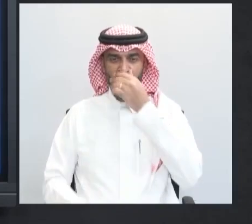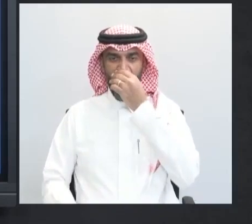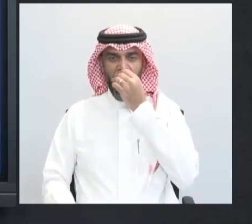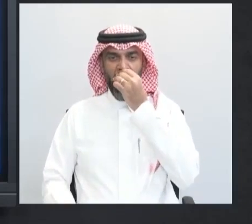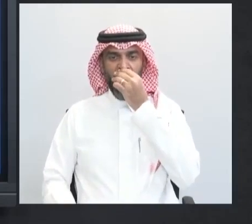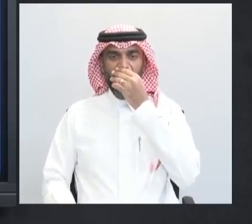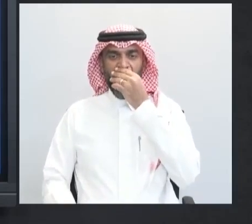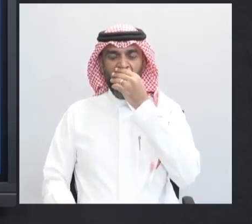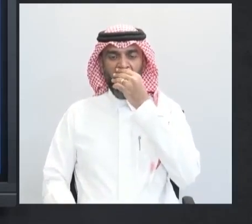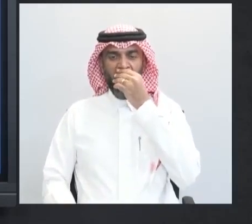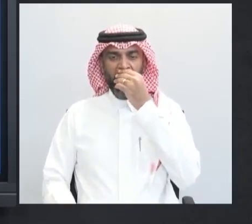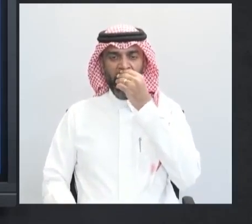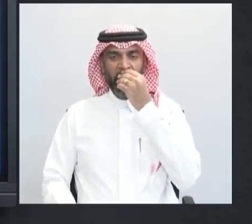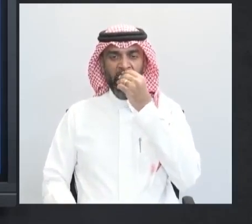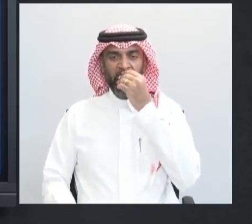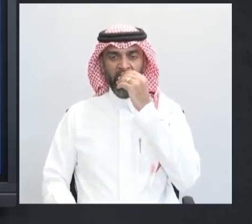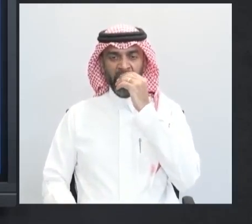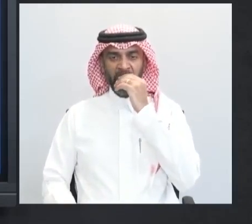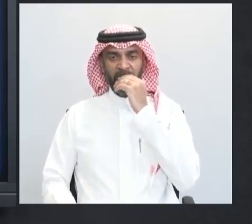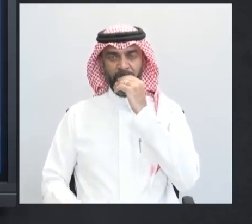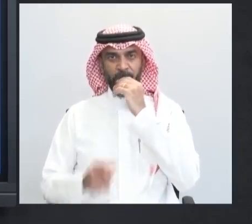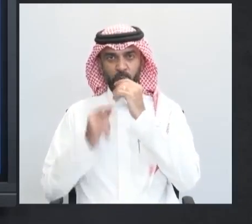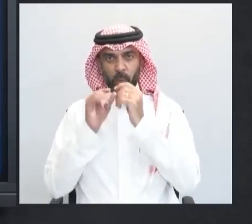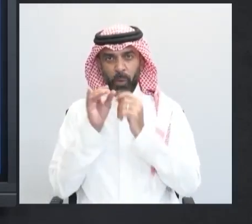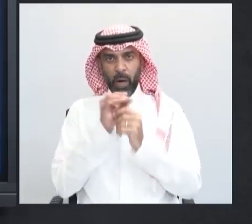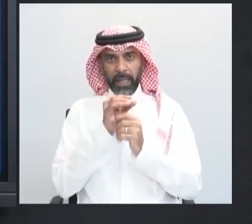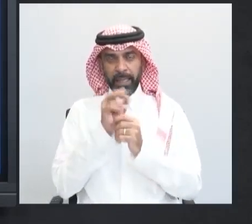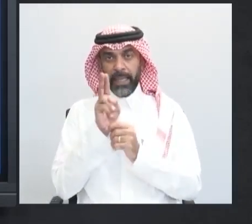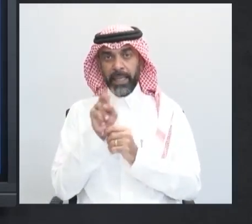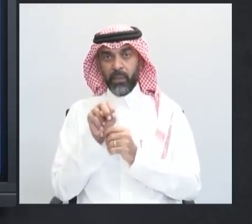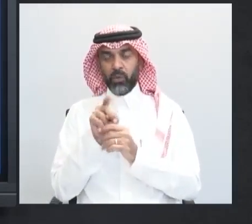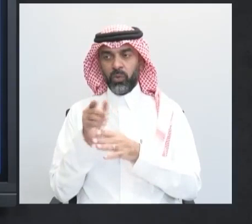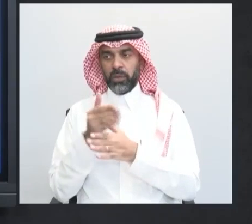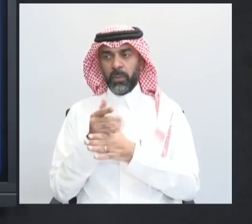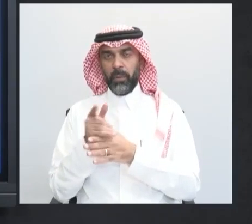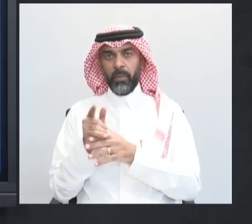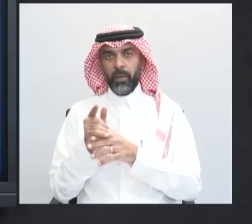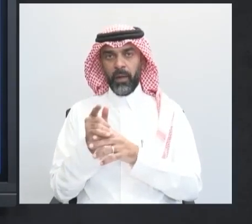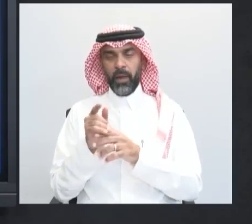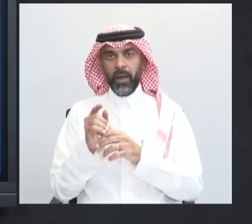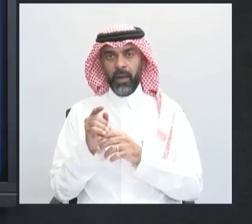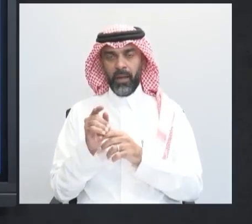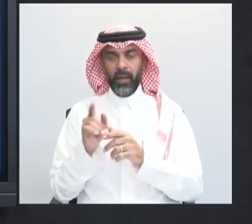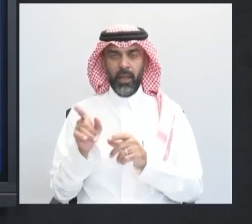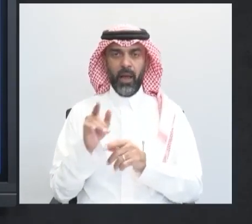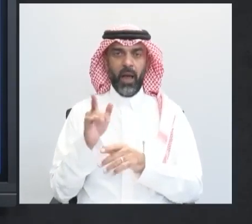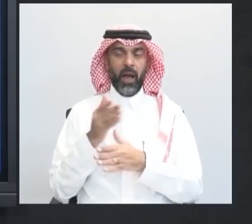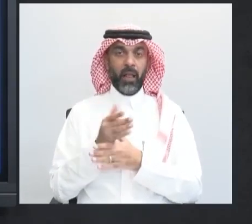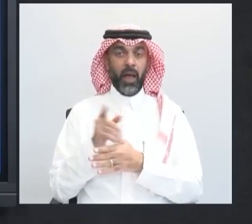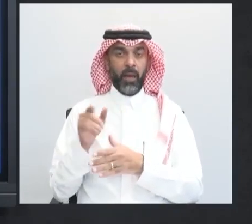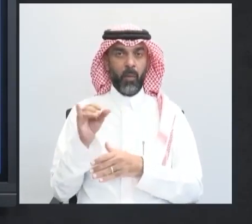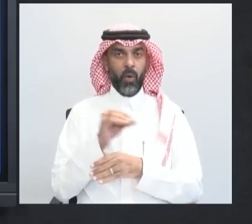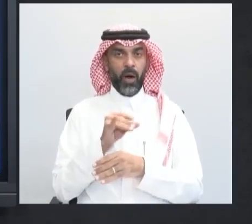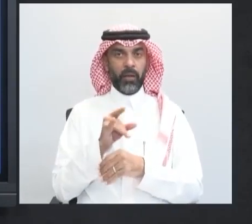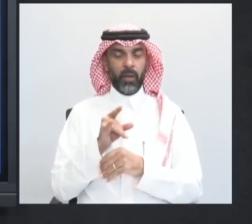الاخراجي نحن نتكلم عن المواد النيتروجينيه نتكلم عن المواد التي نتجت من اكسده الغذاء بينما هنا هذه المواد